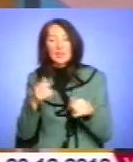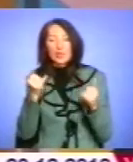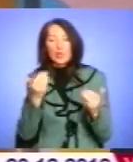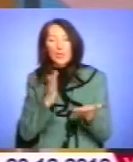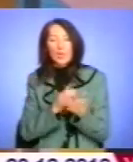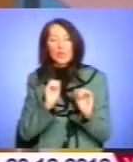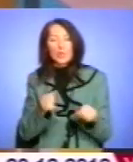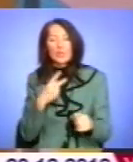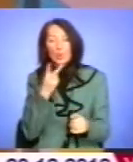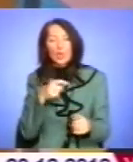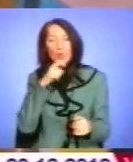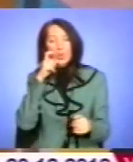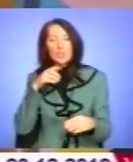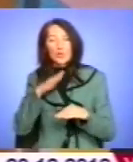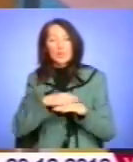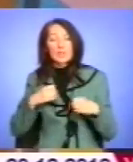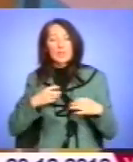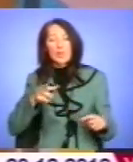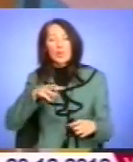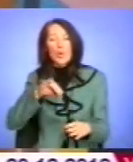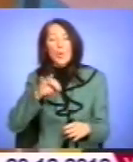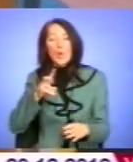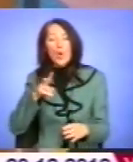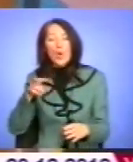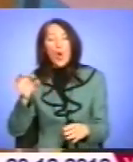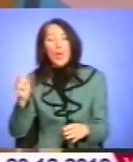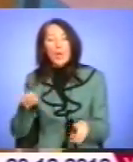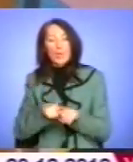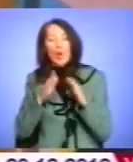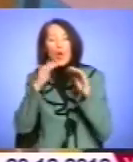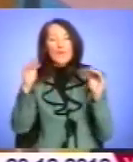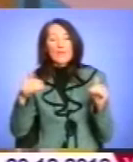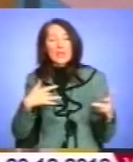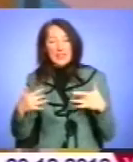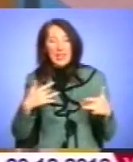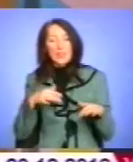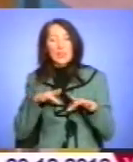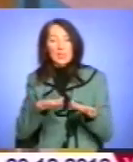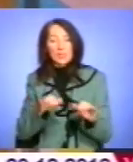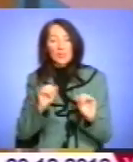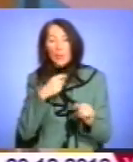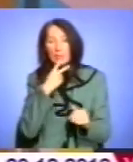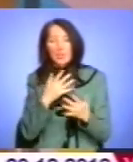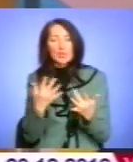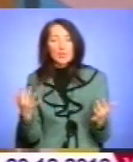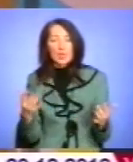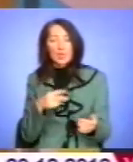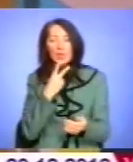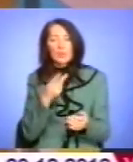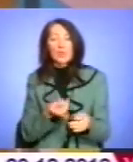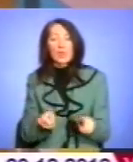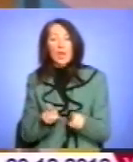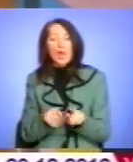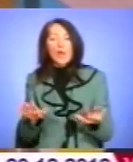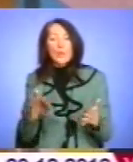Миколая і також, звичайно, вертепні дійства. Вертепні дійства різноманітні, як ви бачите. В даному випадку беруть участь